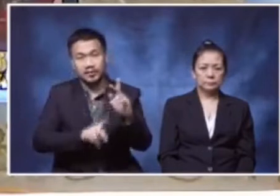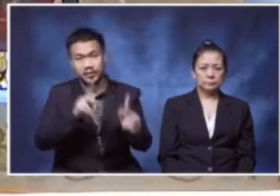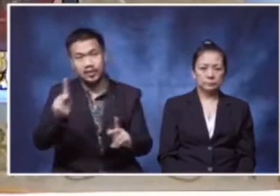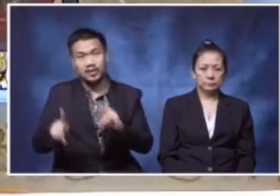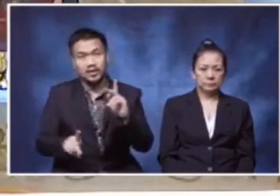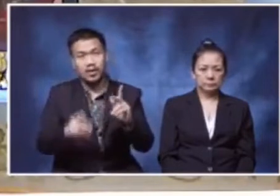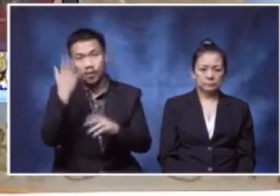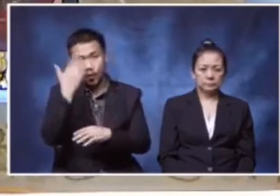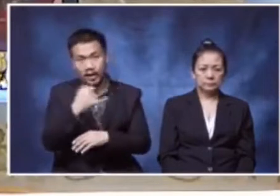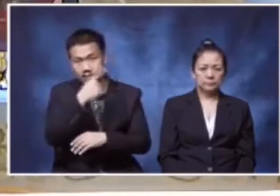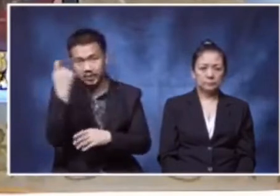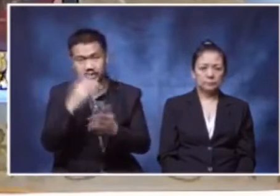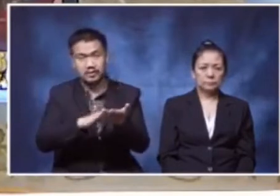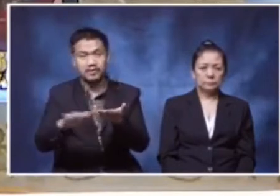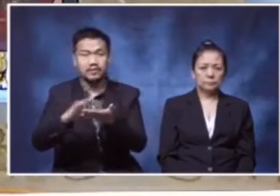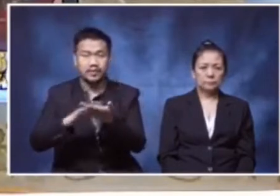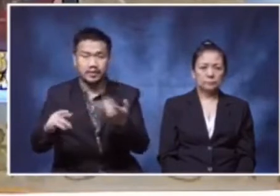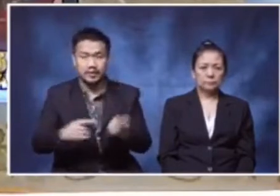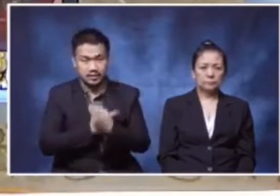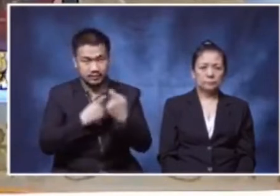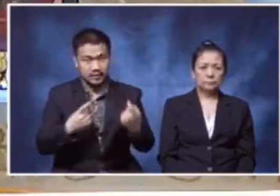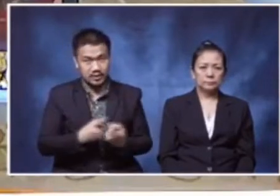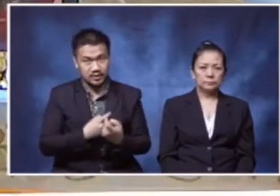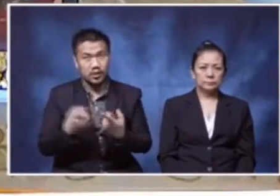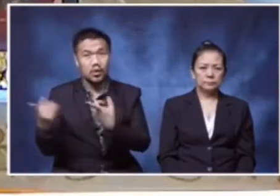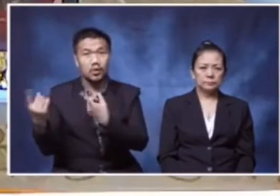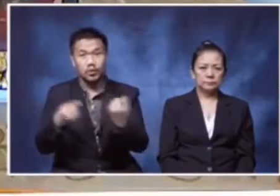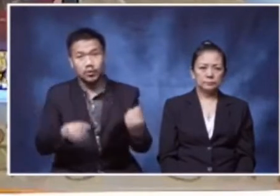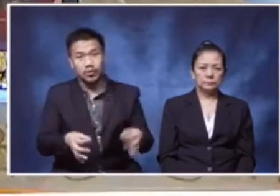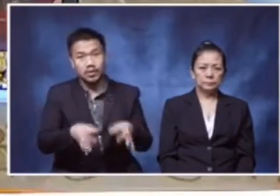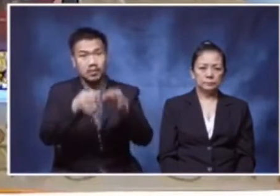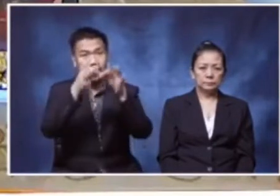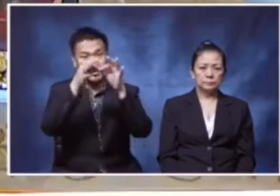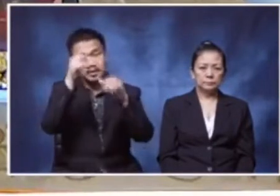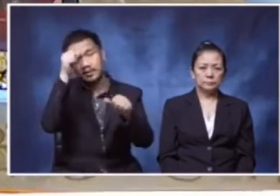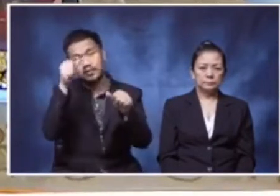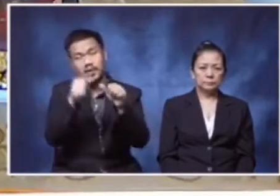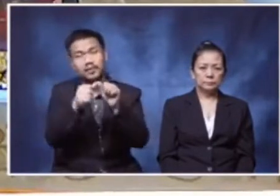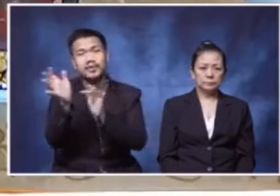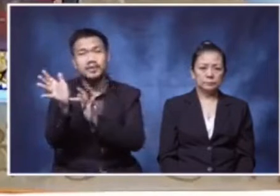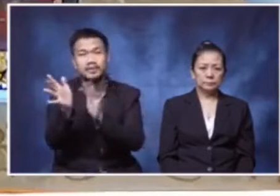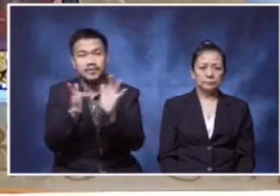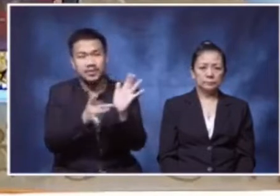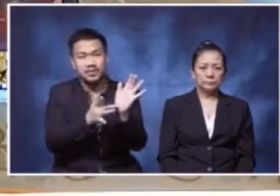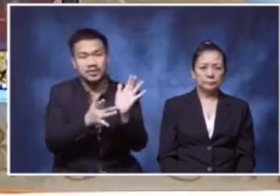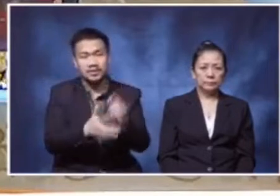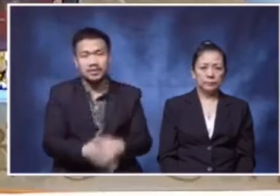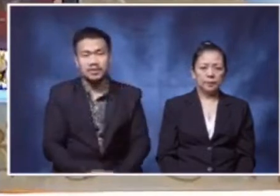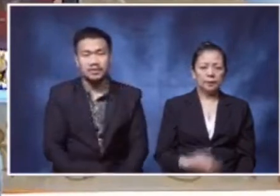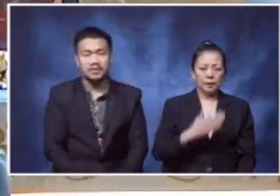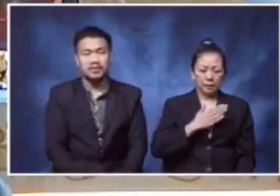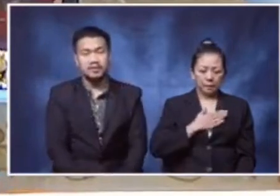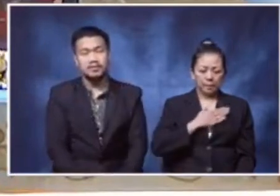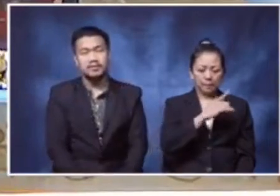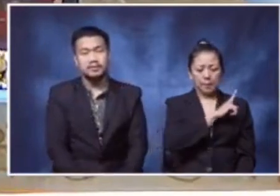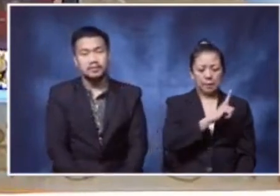ng mga kasalanan. Gawin ninyo ito sa pag-alala sa akin."